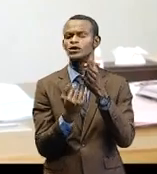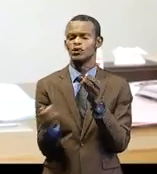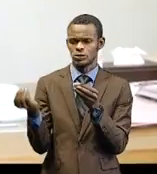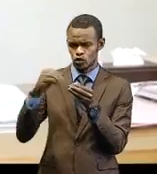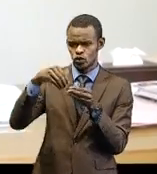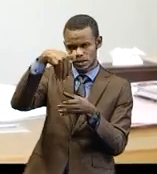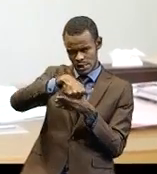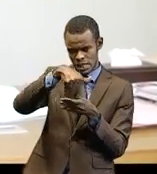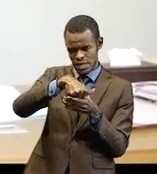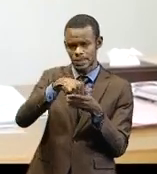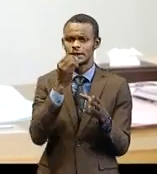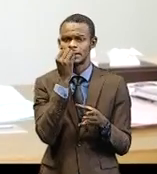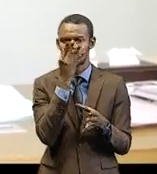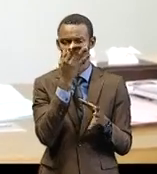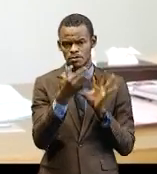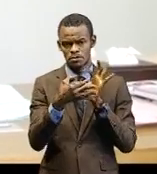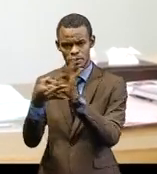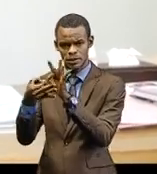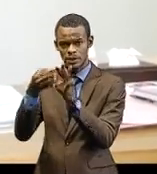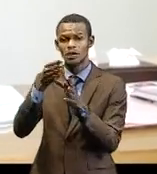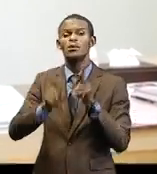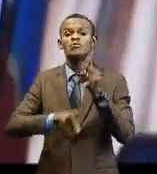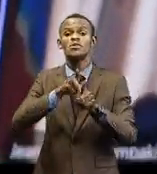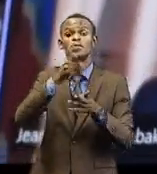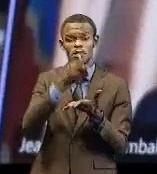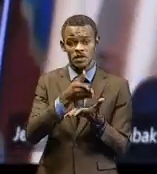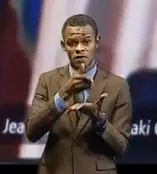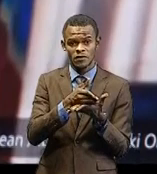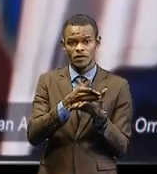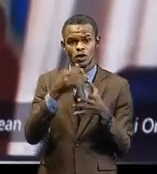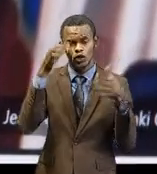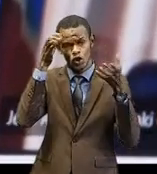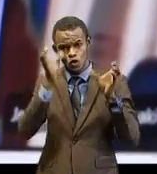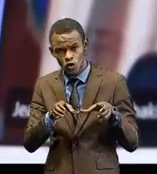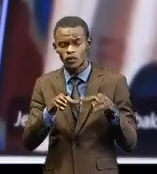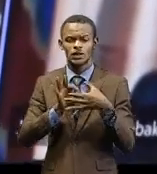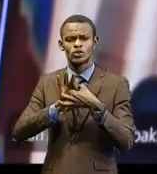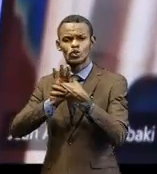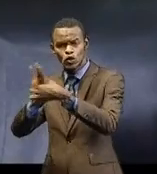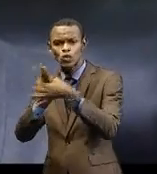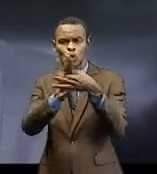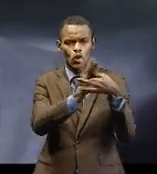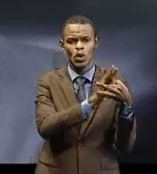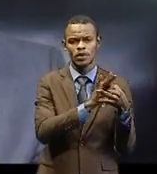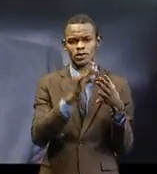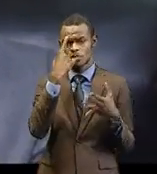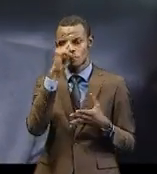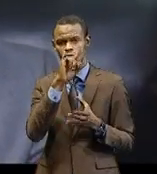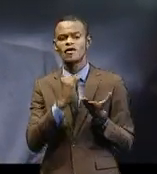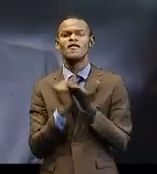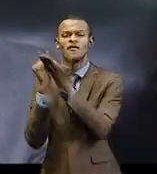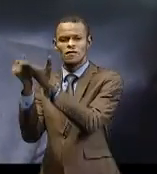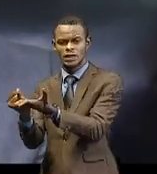C'est le cas du partenariat public-privé, des conventions de collaboration, les investissements publics et